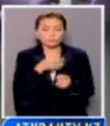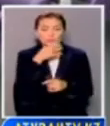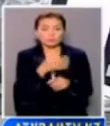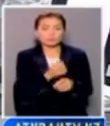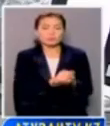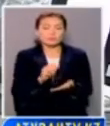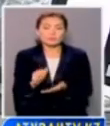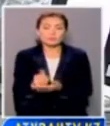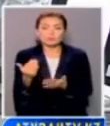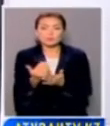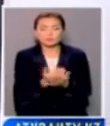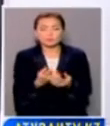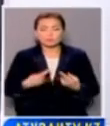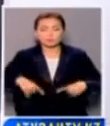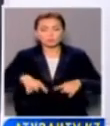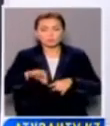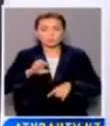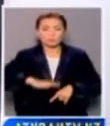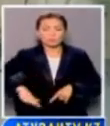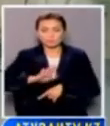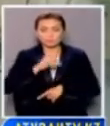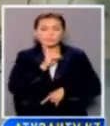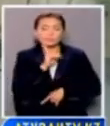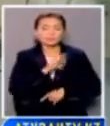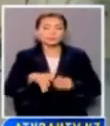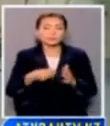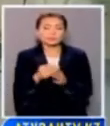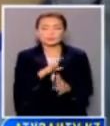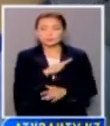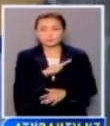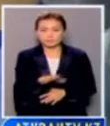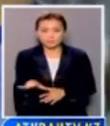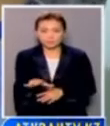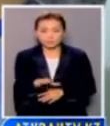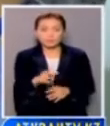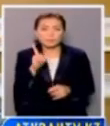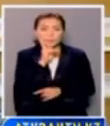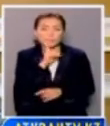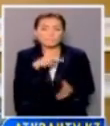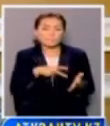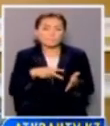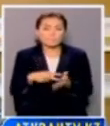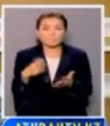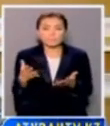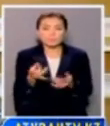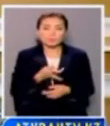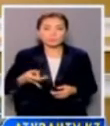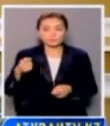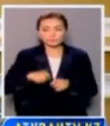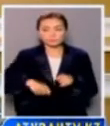координации занятости социальных программ Атырауской области. Пока компенсация никому не была предоставлена. По последним данным, в